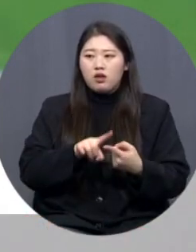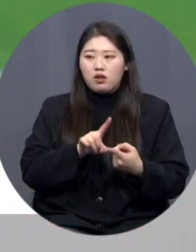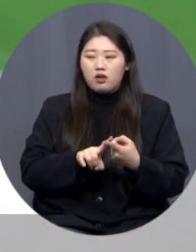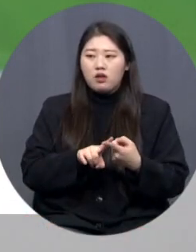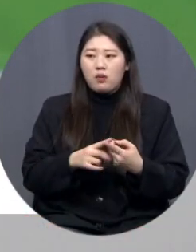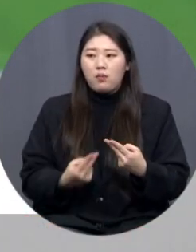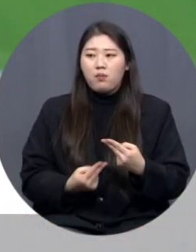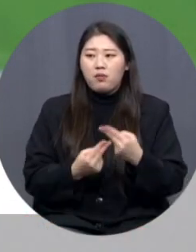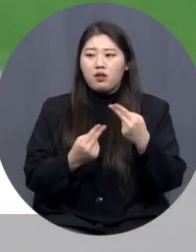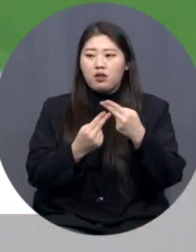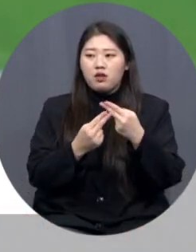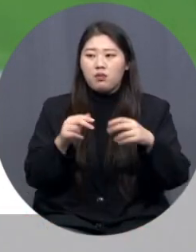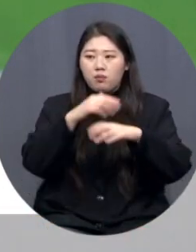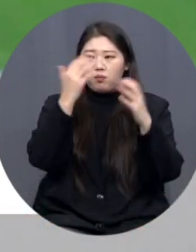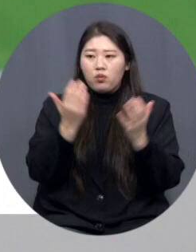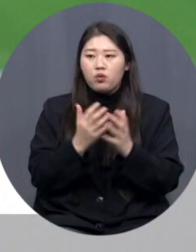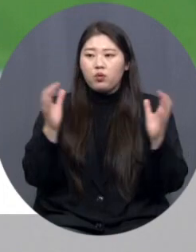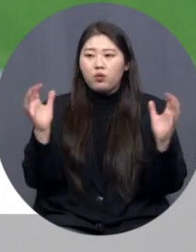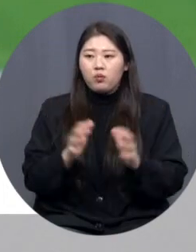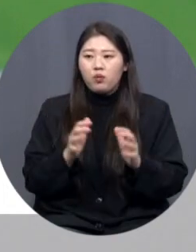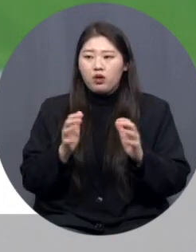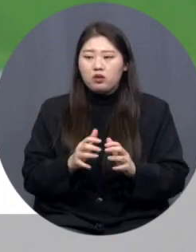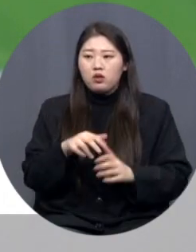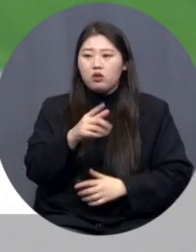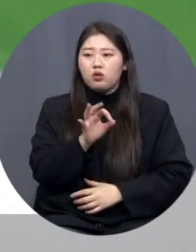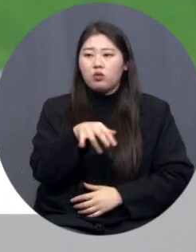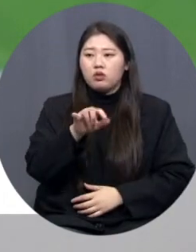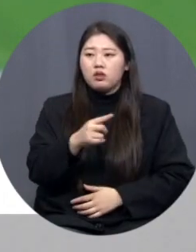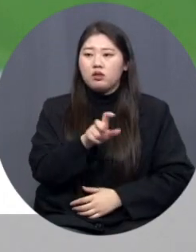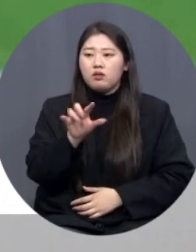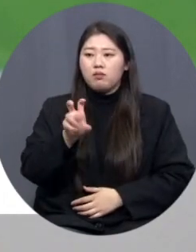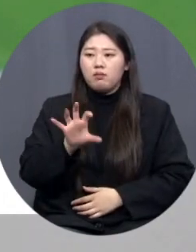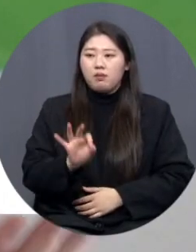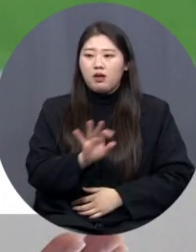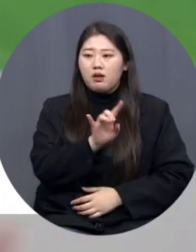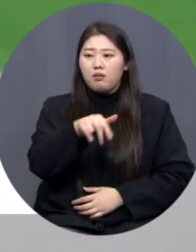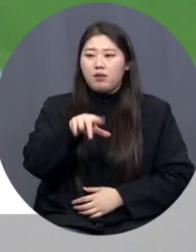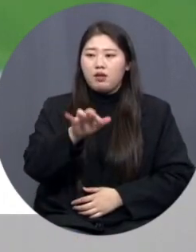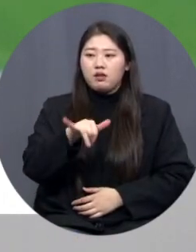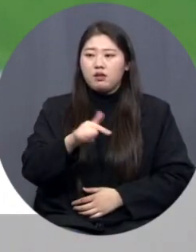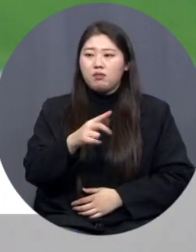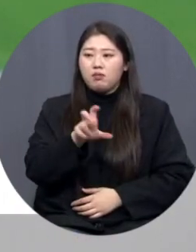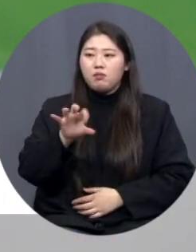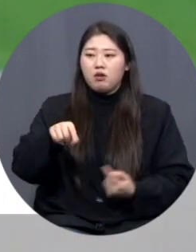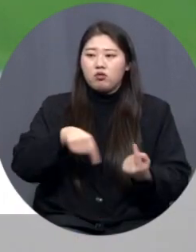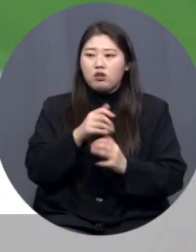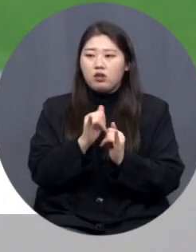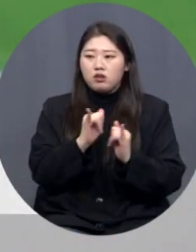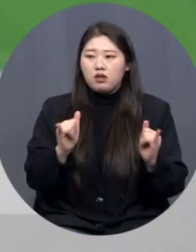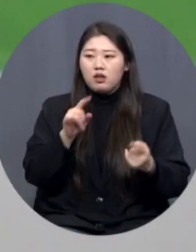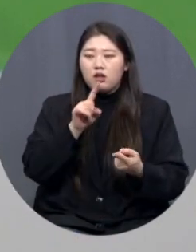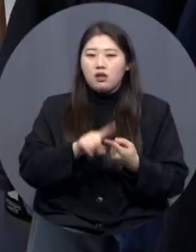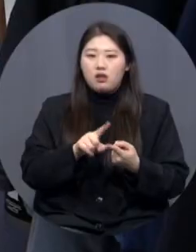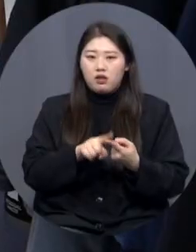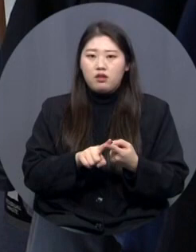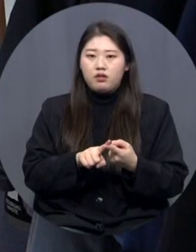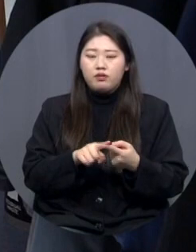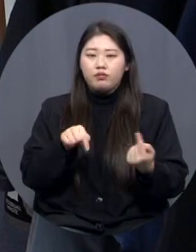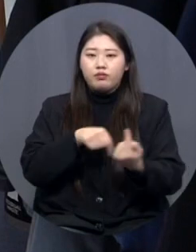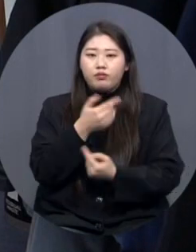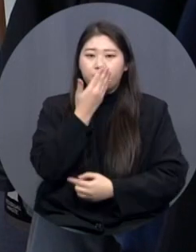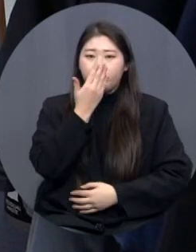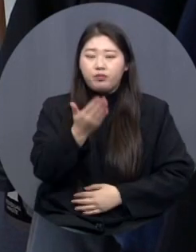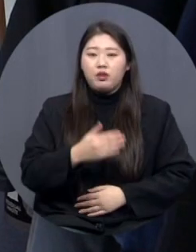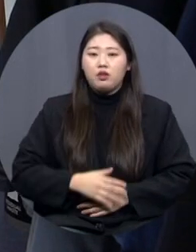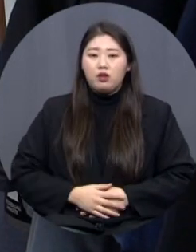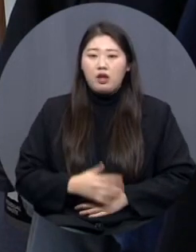we aggregate the batteries and provide them as a source of flexible demand to TSO and DSOs.